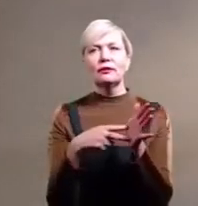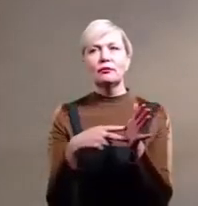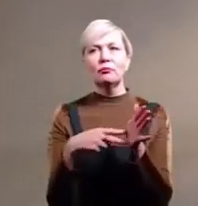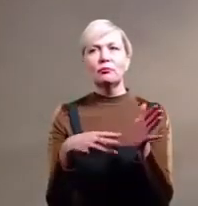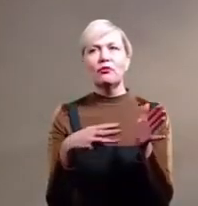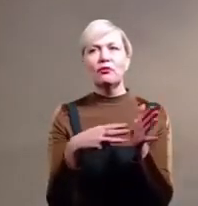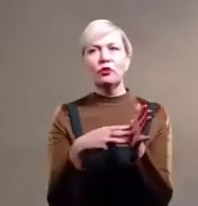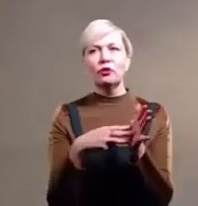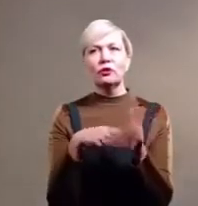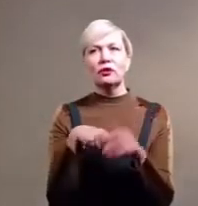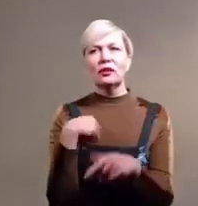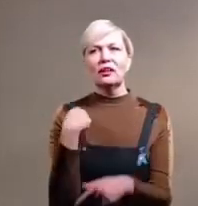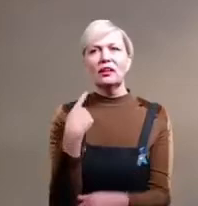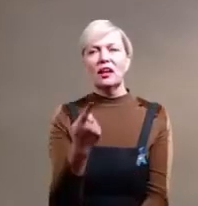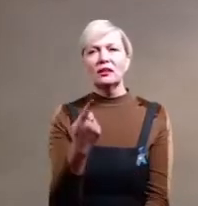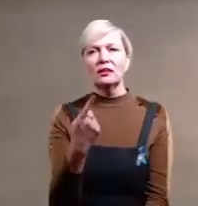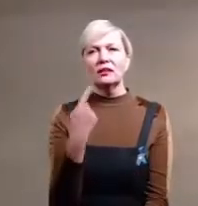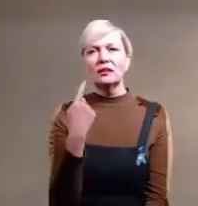семь и.